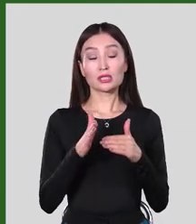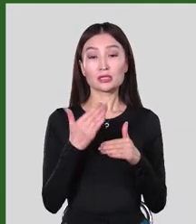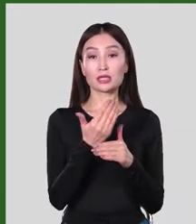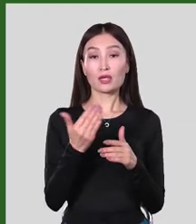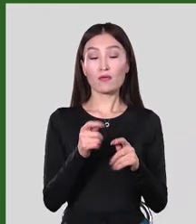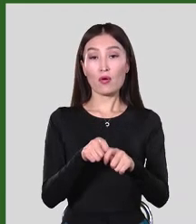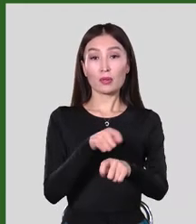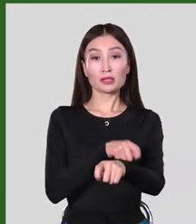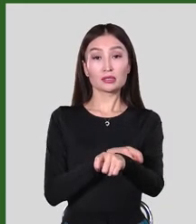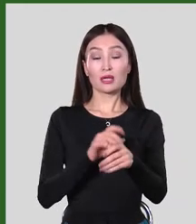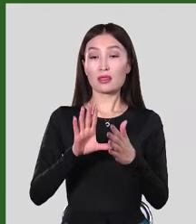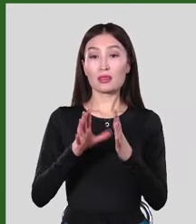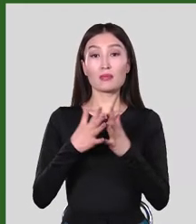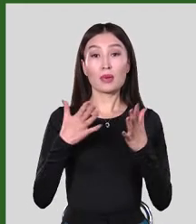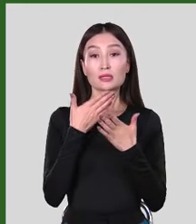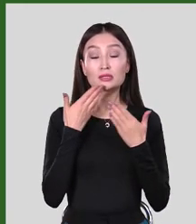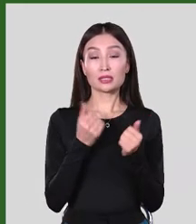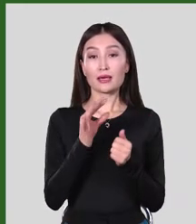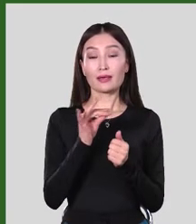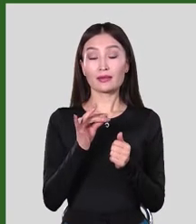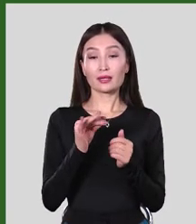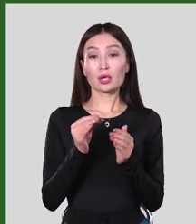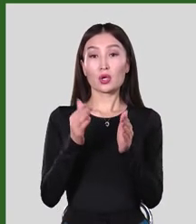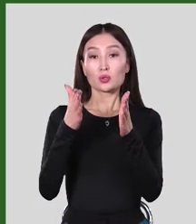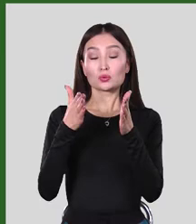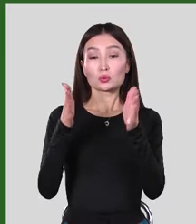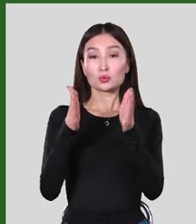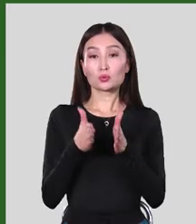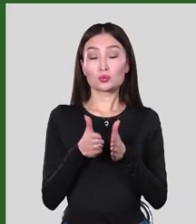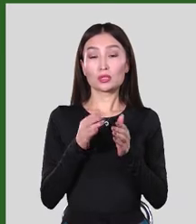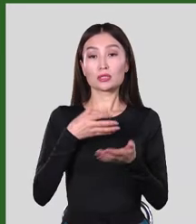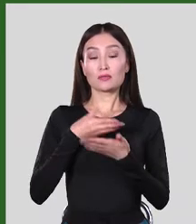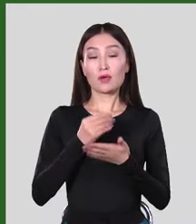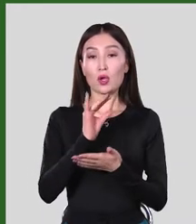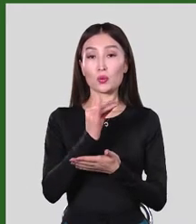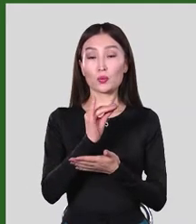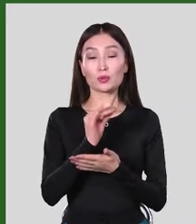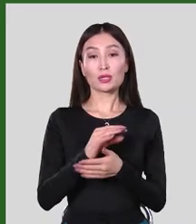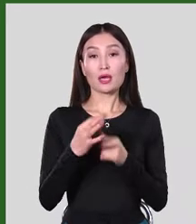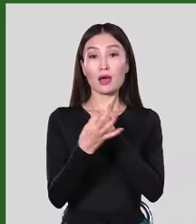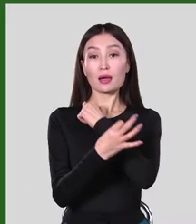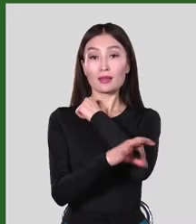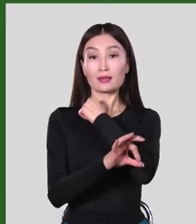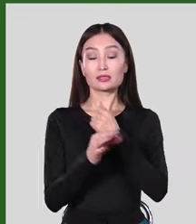его протяженность небольшая, и континент сужается к своей южной оконечности.